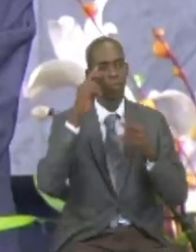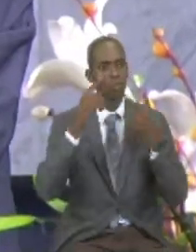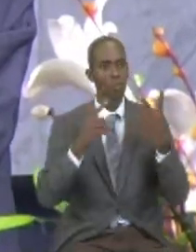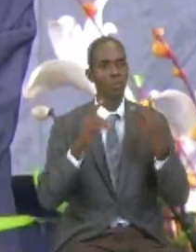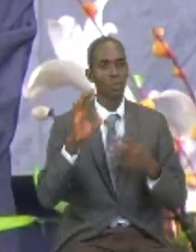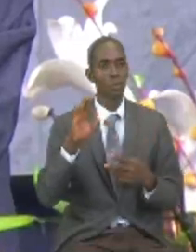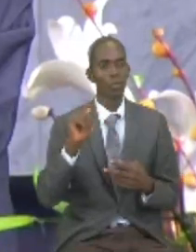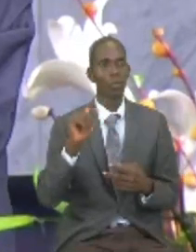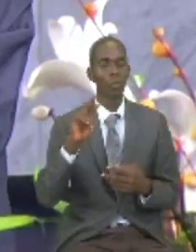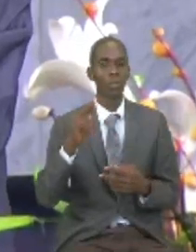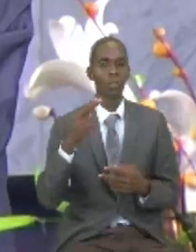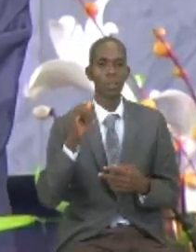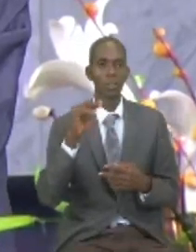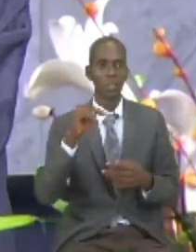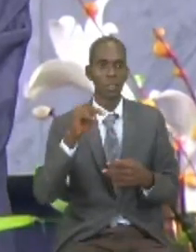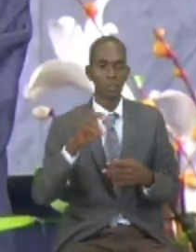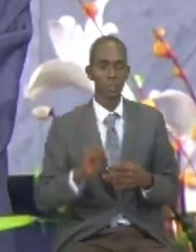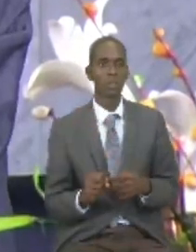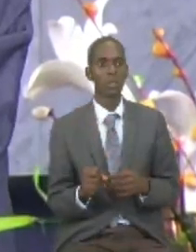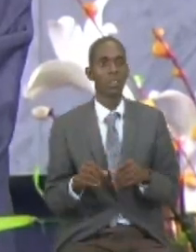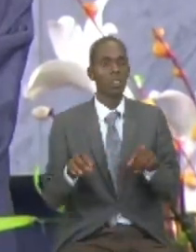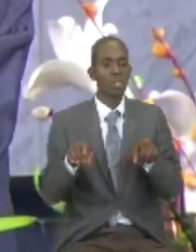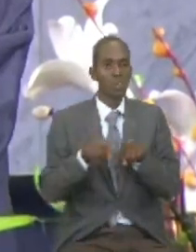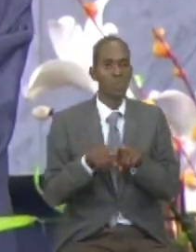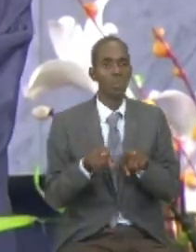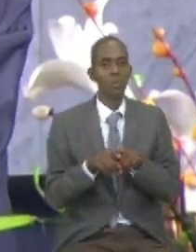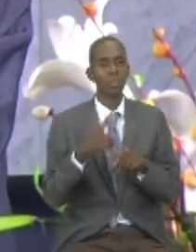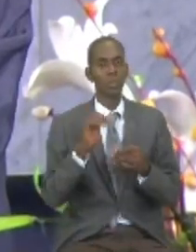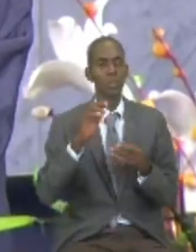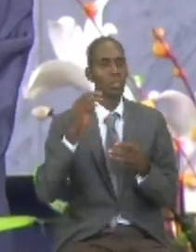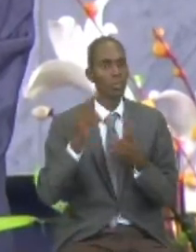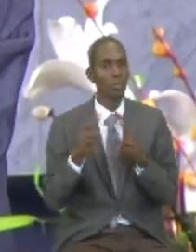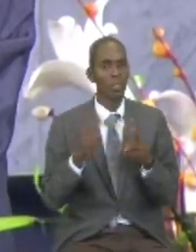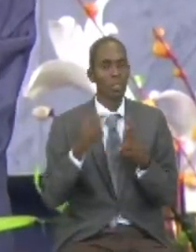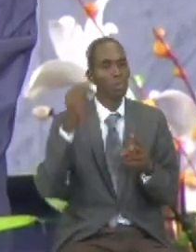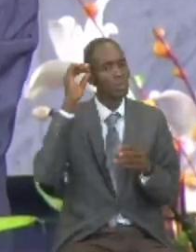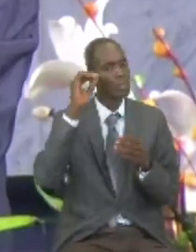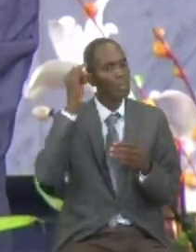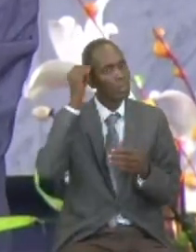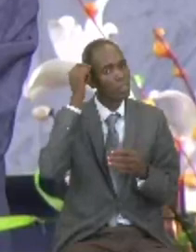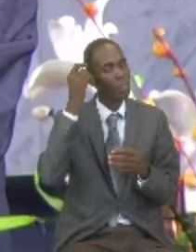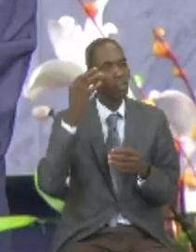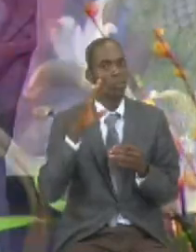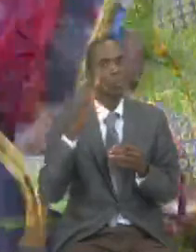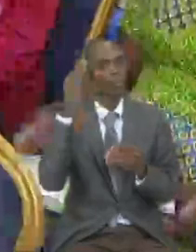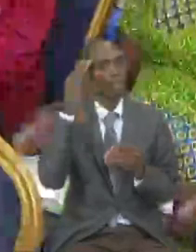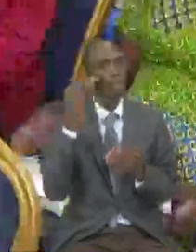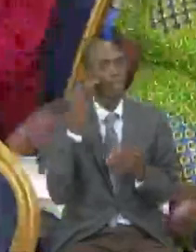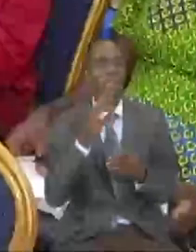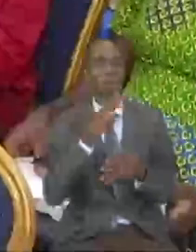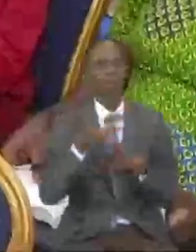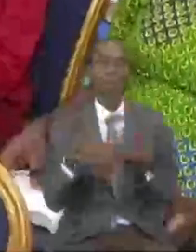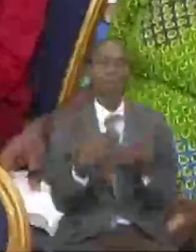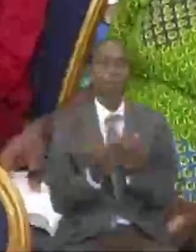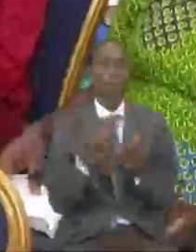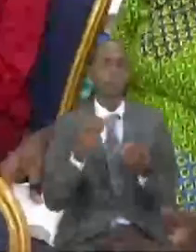même les cheveux de votre tête sont tous comptés. Gloire à Dieu! Je dis gloire à